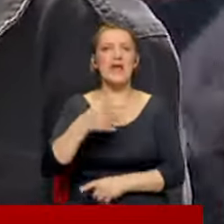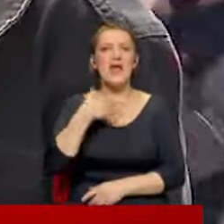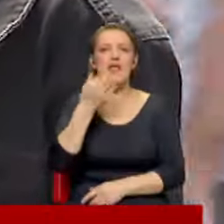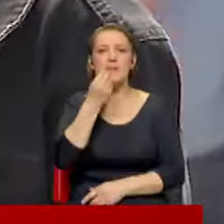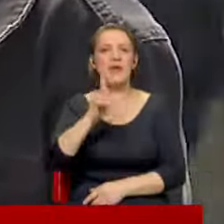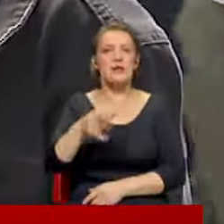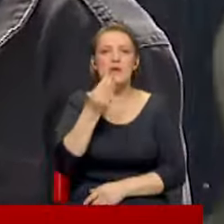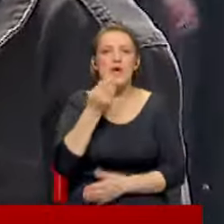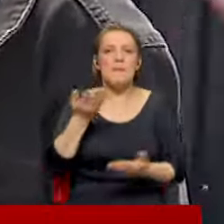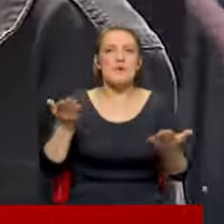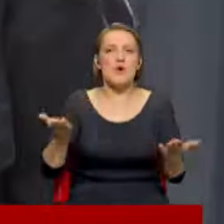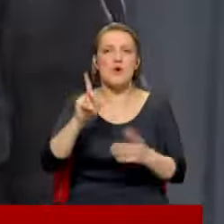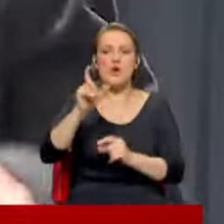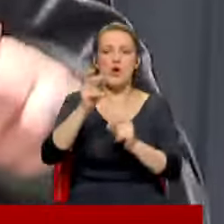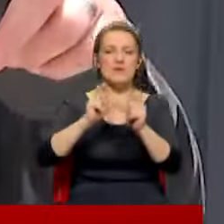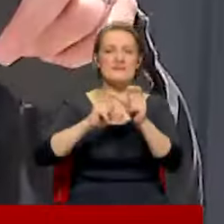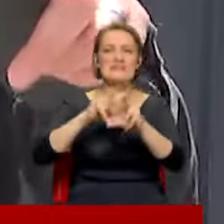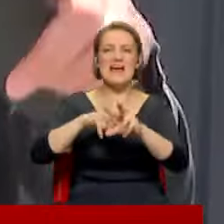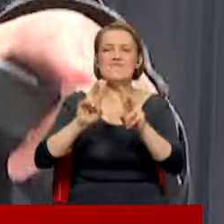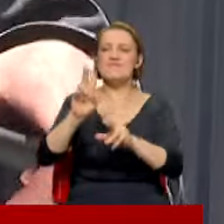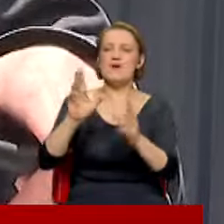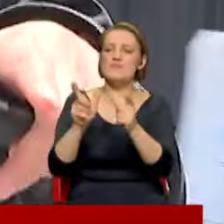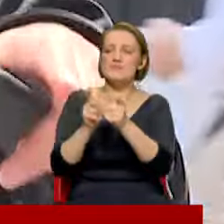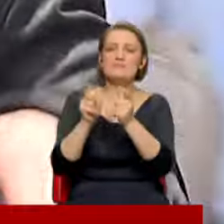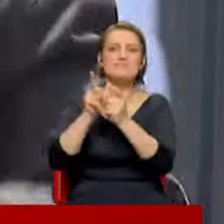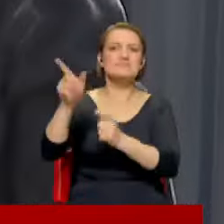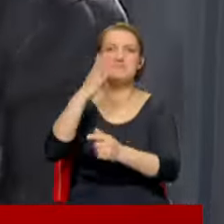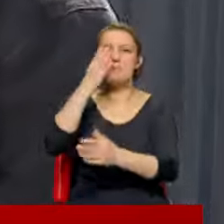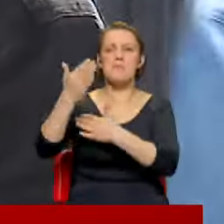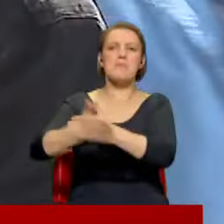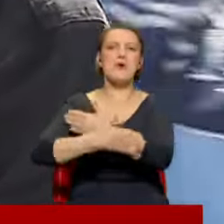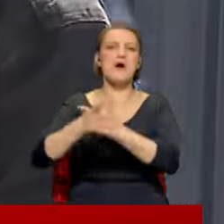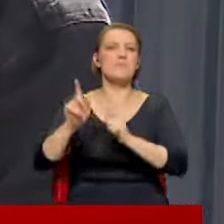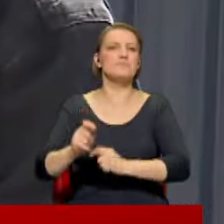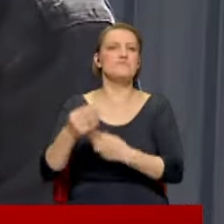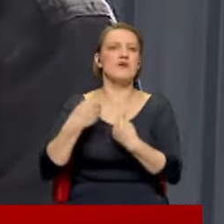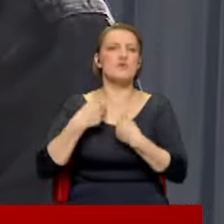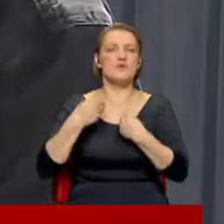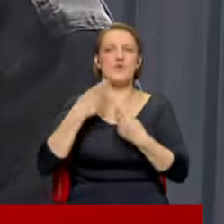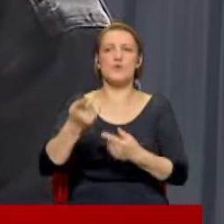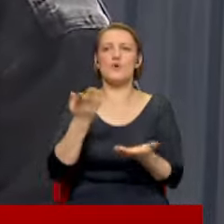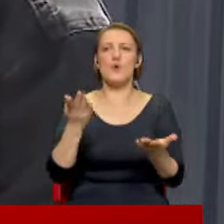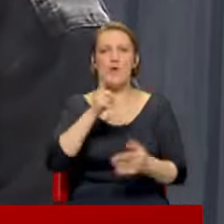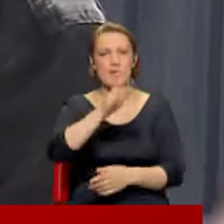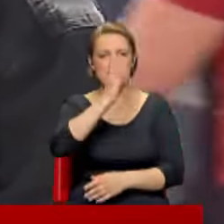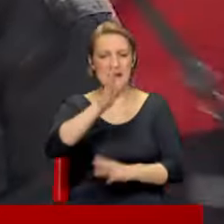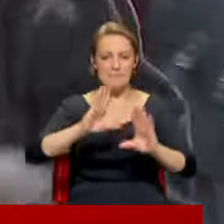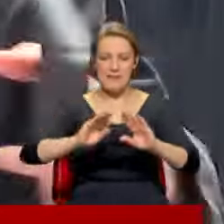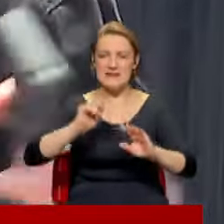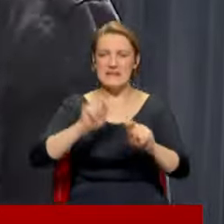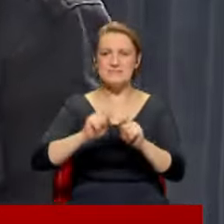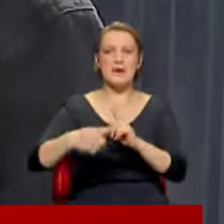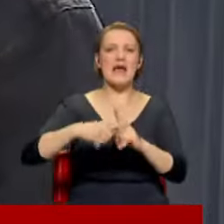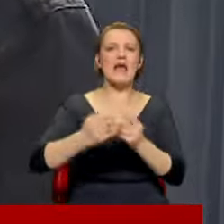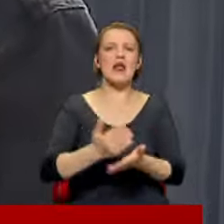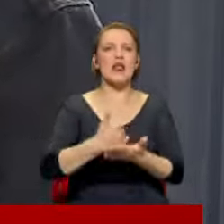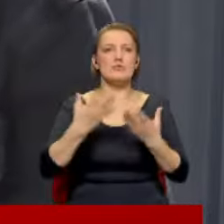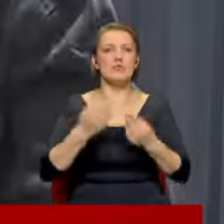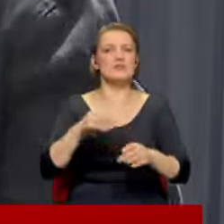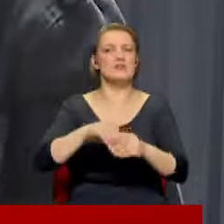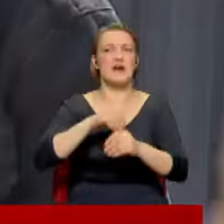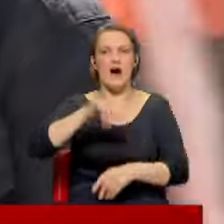Şu anda lösemiden yardım alıyorum ben. İki tane çocuğum ben eve kapattım, kilitledim üzerinden ikinci işime gidiyorum. Oradan da pasta yapacağım ki ek gelirim olsun